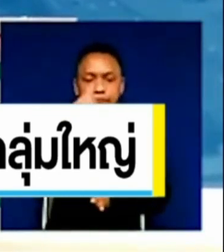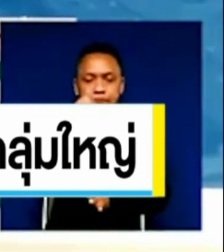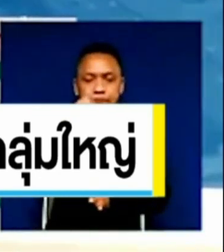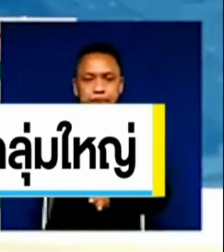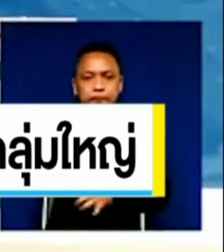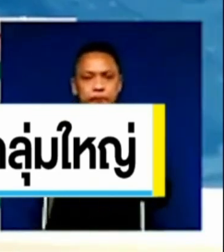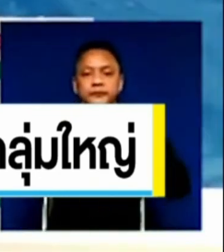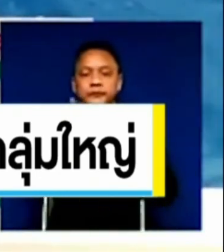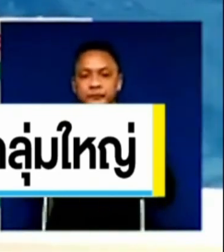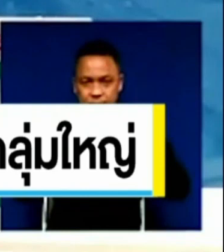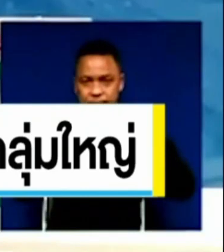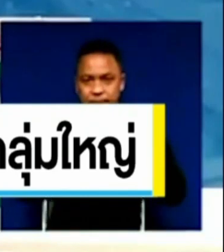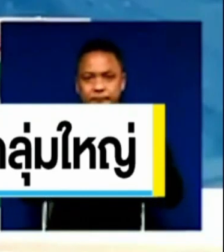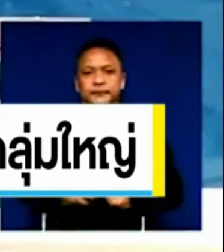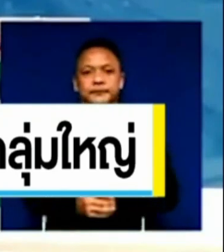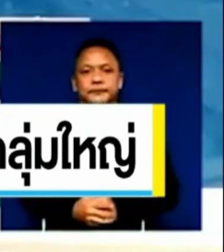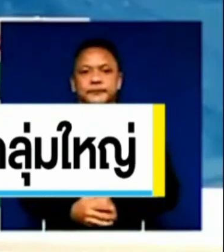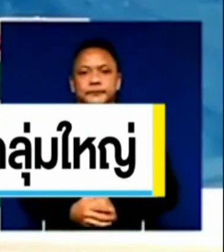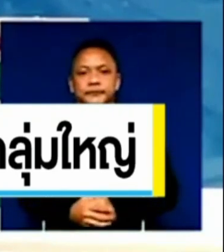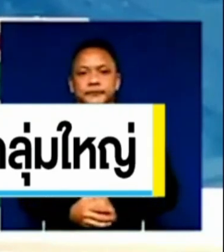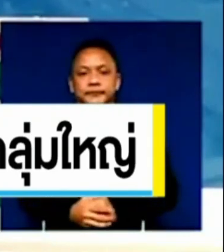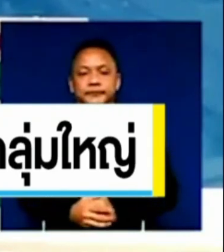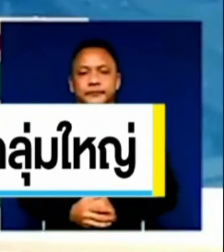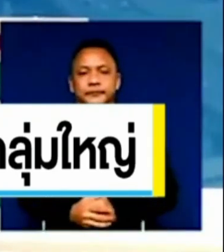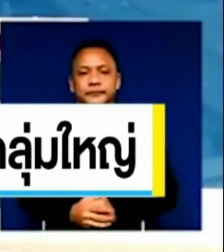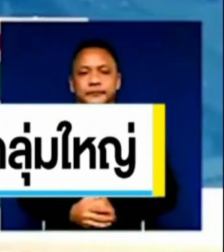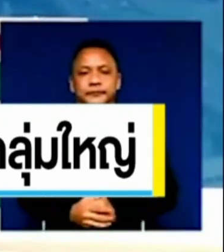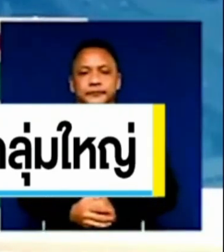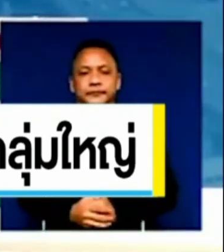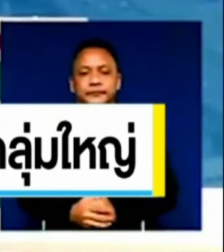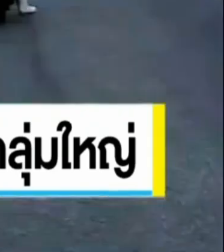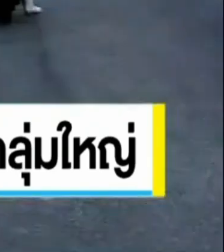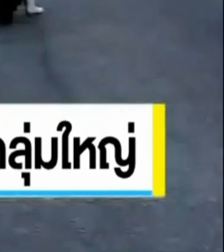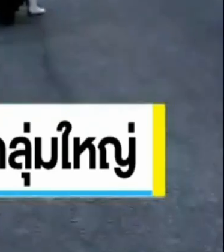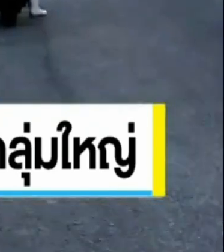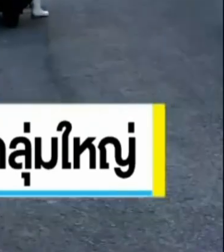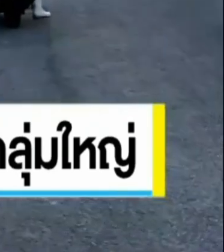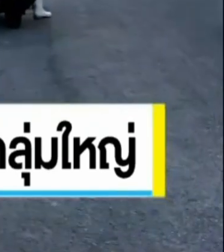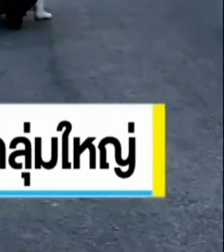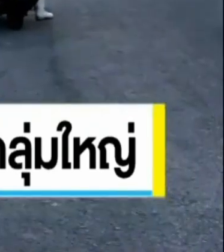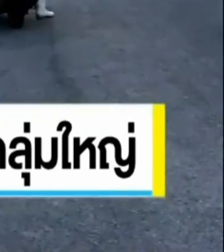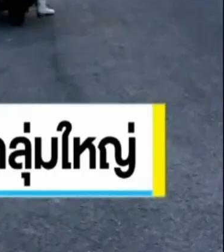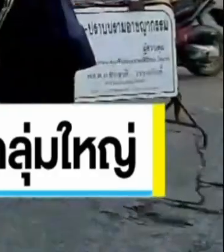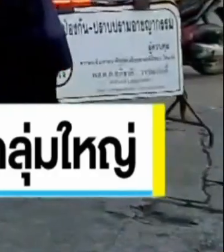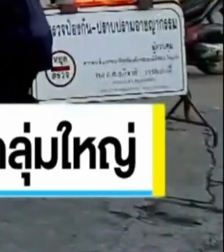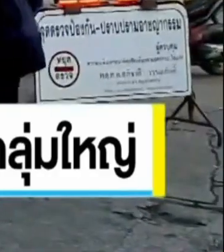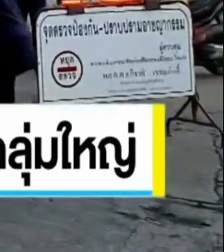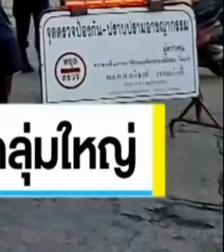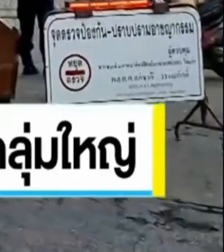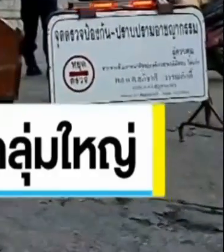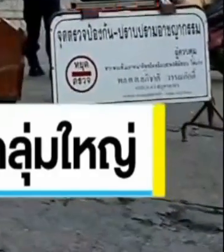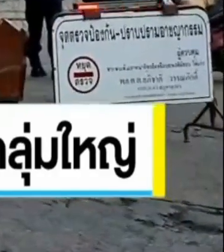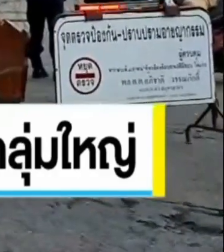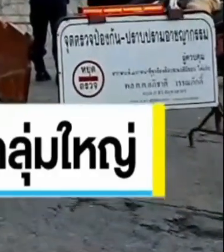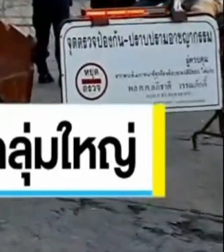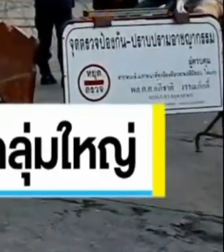7รายบางแค 5รายก็เป็นรอยต่อที่อยู่ติดกับสมุทรสาครนะคะกระจายผู้ป่วยลักษณะคือเป็นกลุ่มเป็นชุมชน